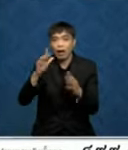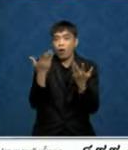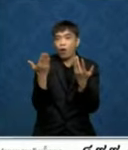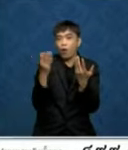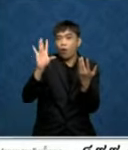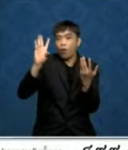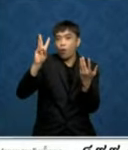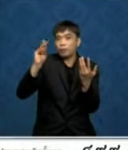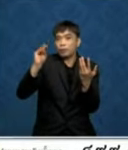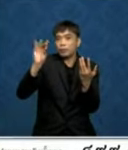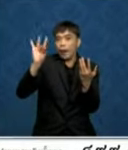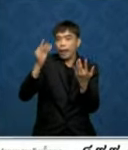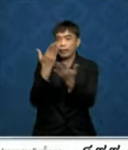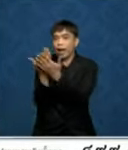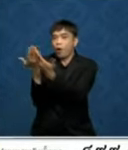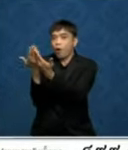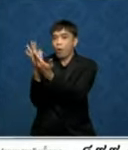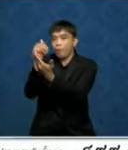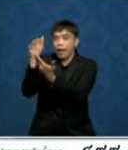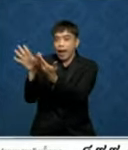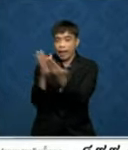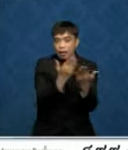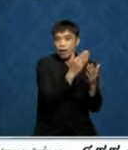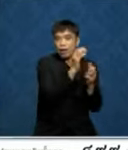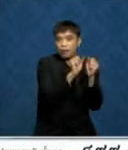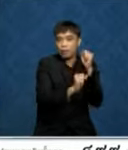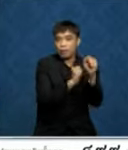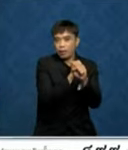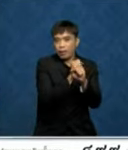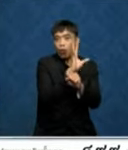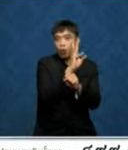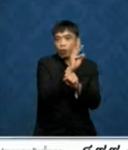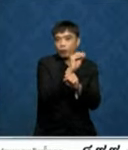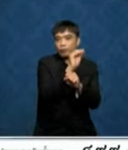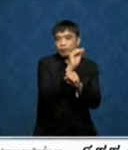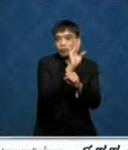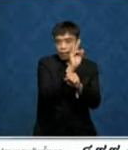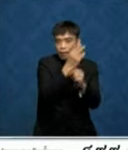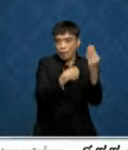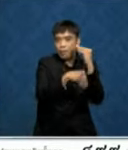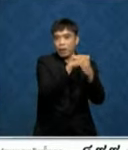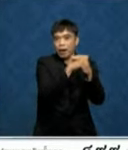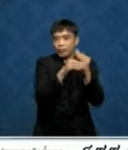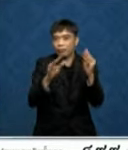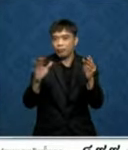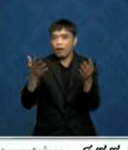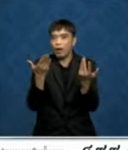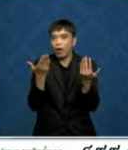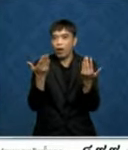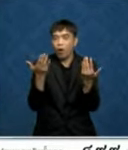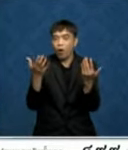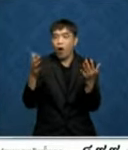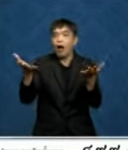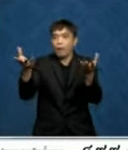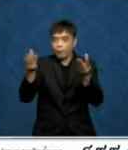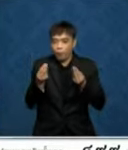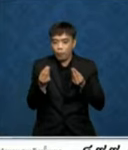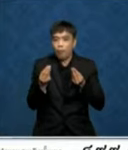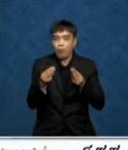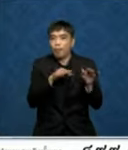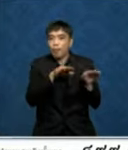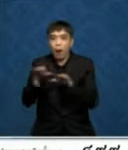แต่จะใช้เงินพร้อมกับงบปี68จึงเห็นได้ชัดเจนเป็นที่ประจักษ์ครับว่ามีความย้อน